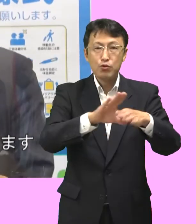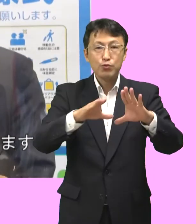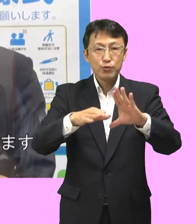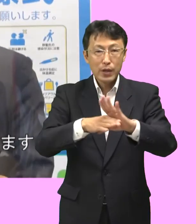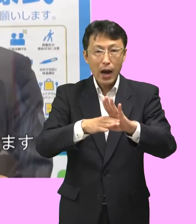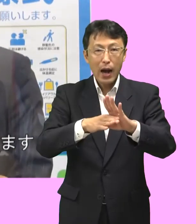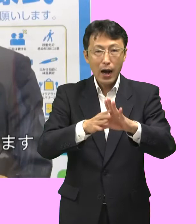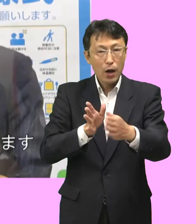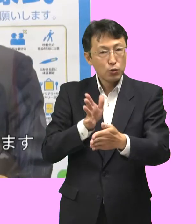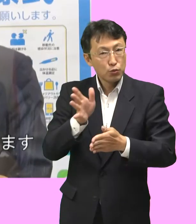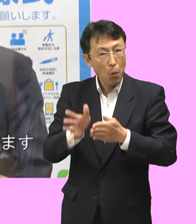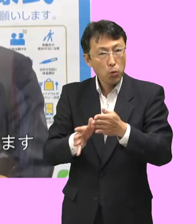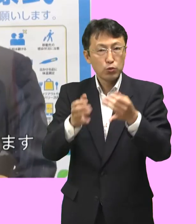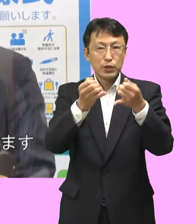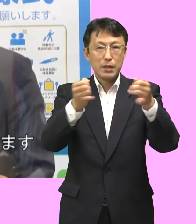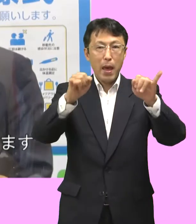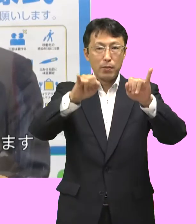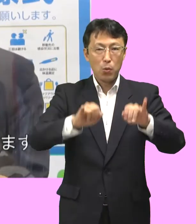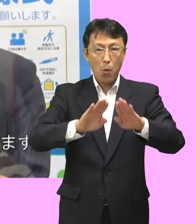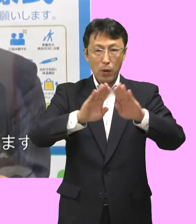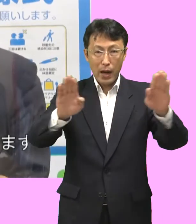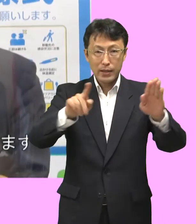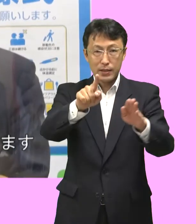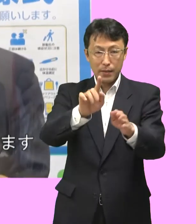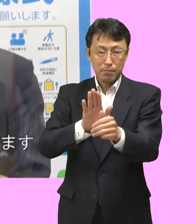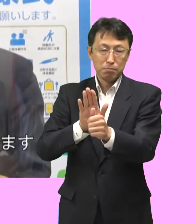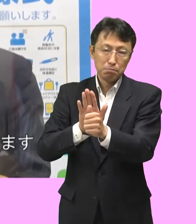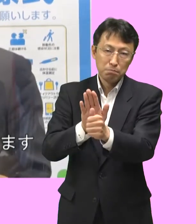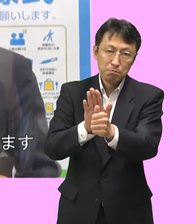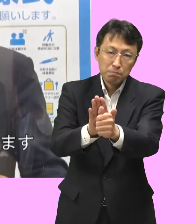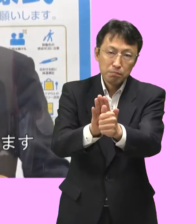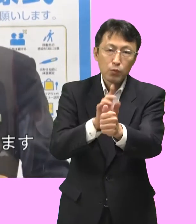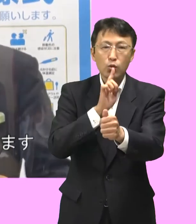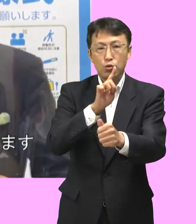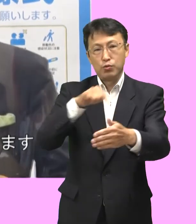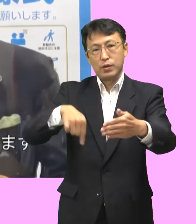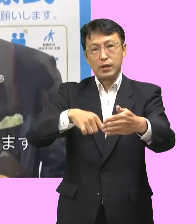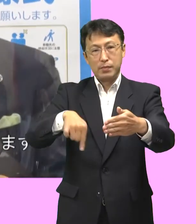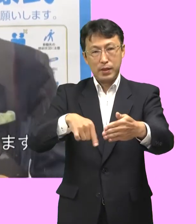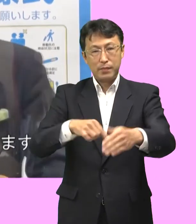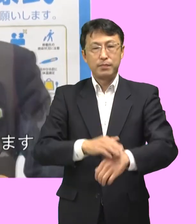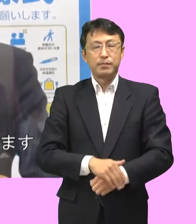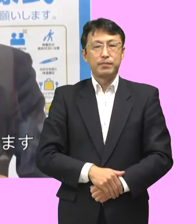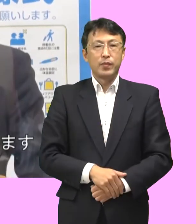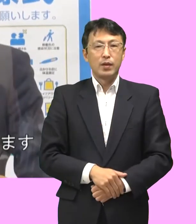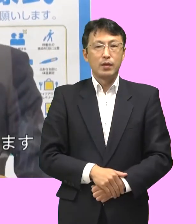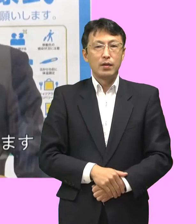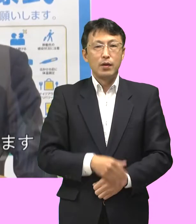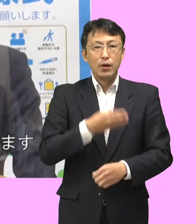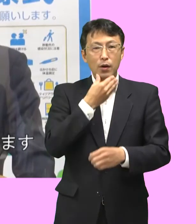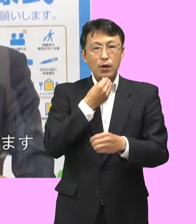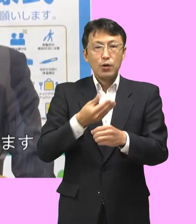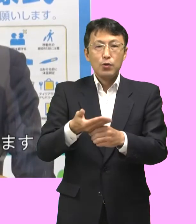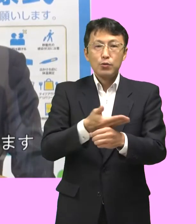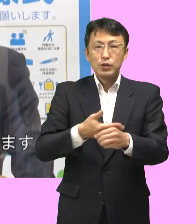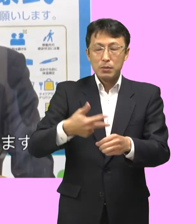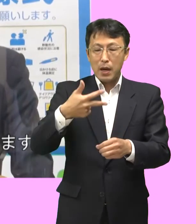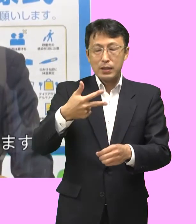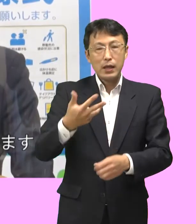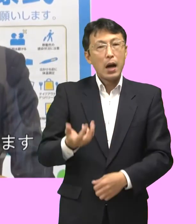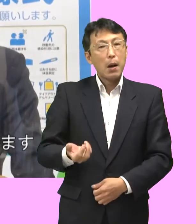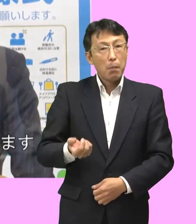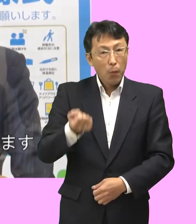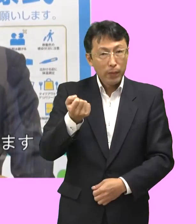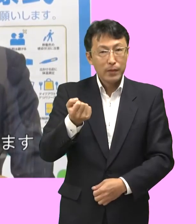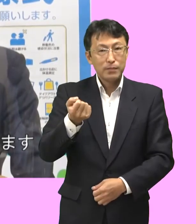援の拡充を行うというものであります。まあ、この市ではですね、まあ、市が有する公共